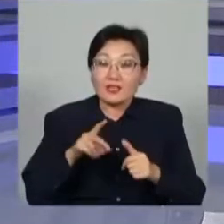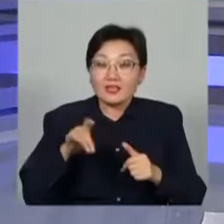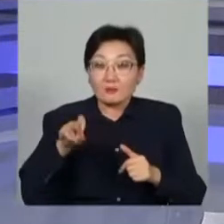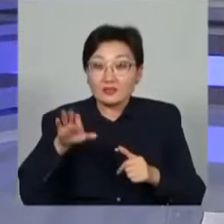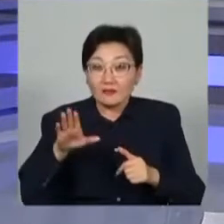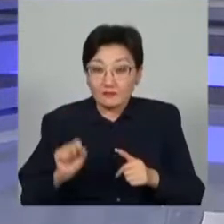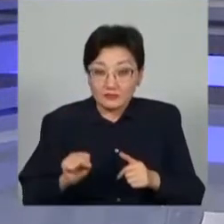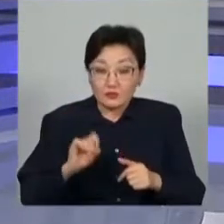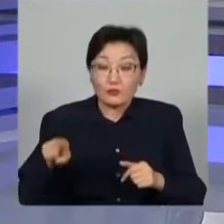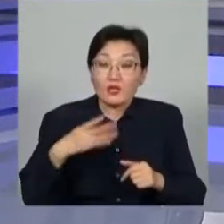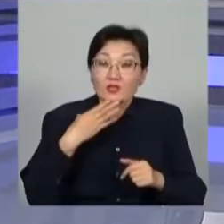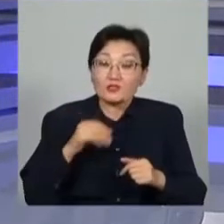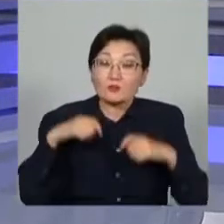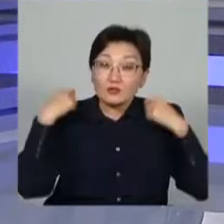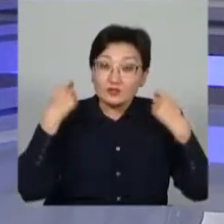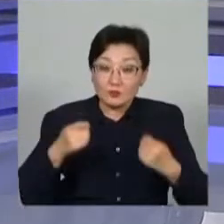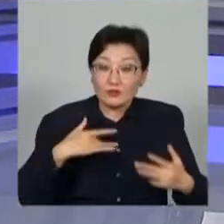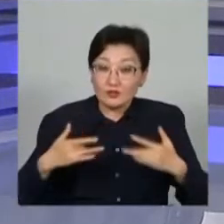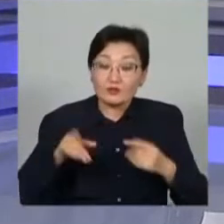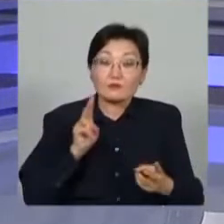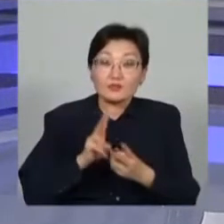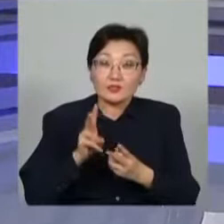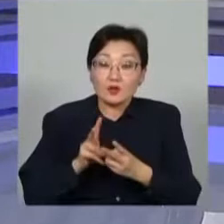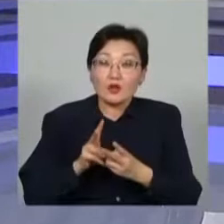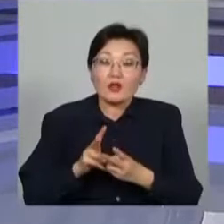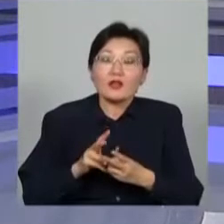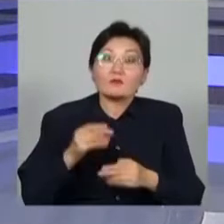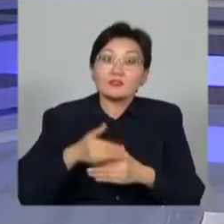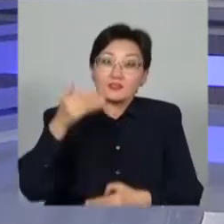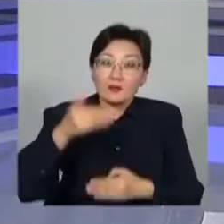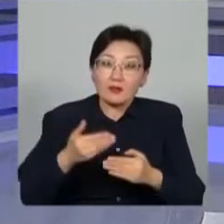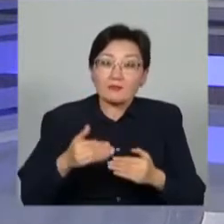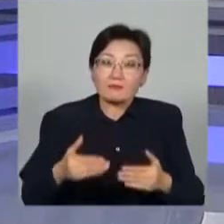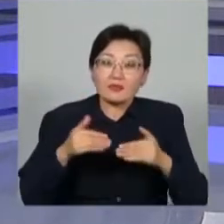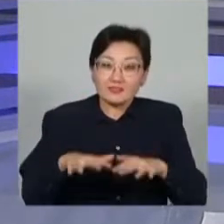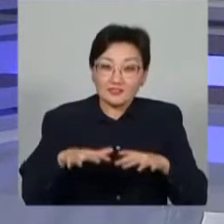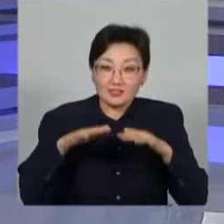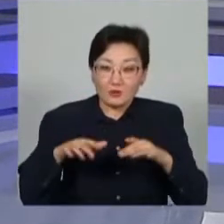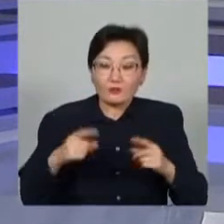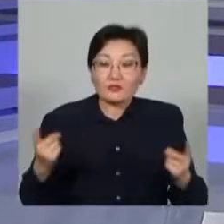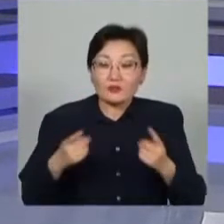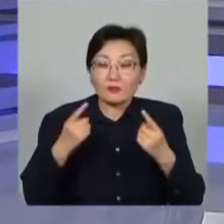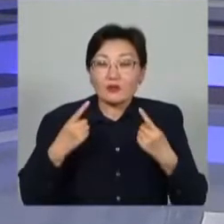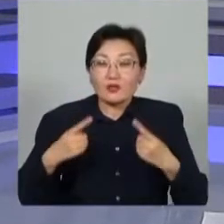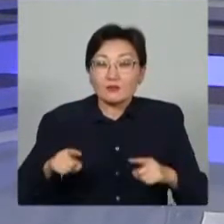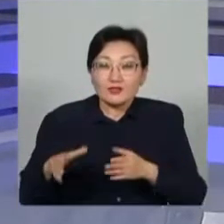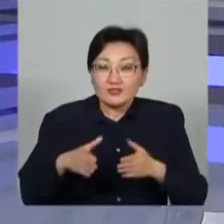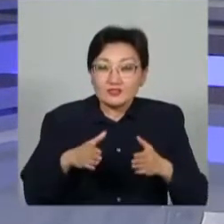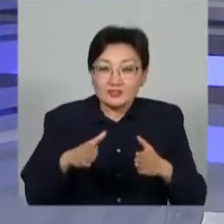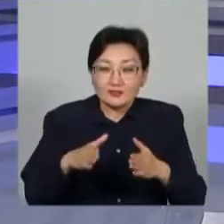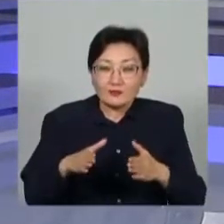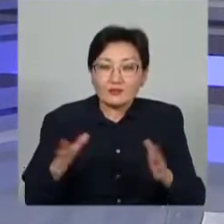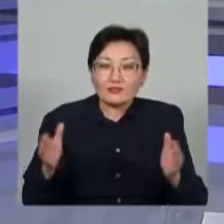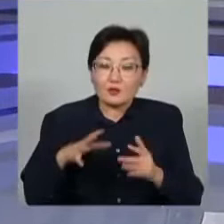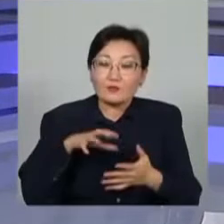Лермонтова. И даже в свой день рождения актер встречает на подмостках перед зрителями. О необычном творческом пути и не